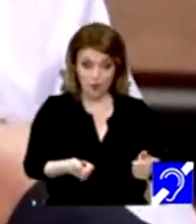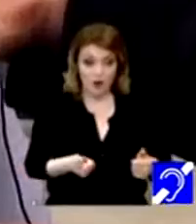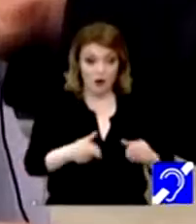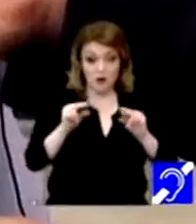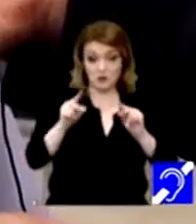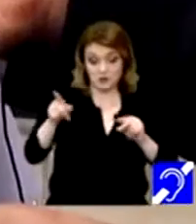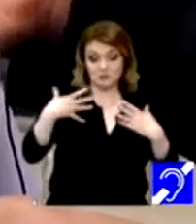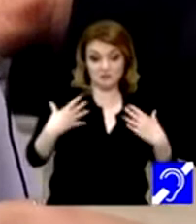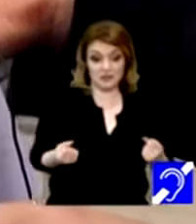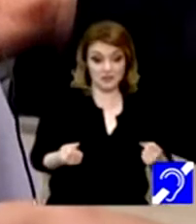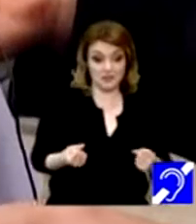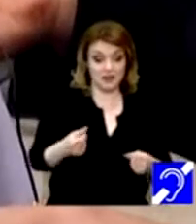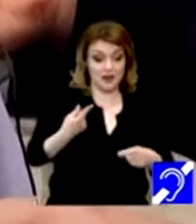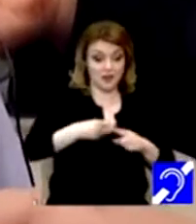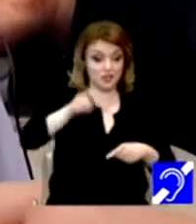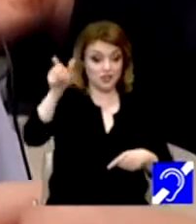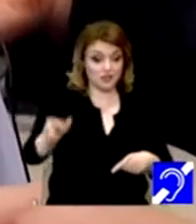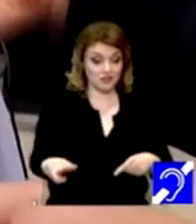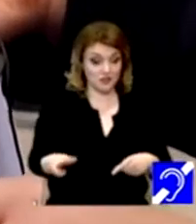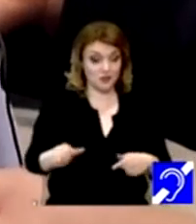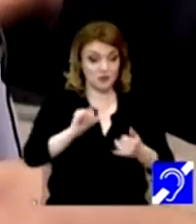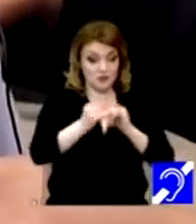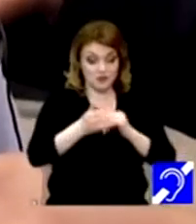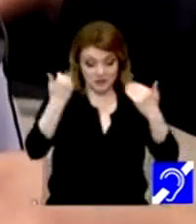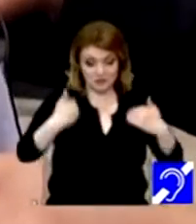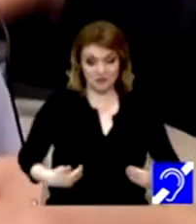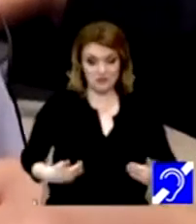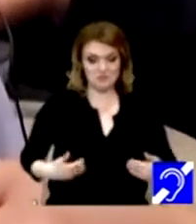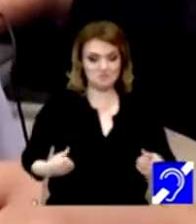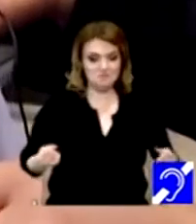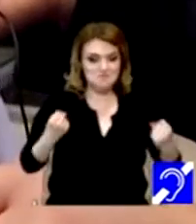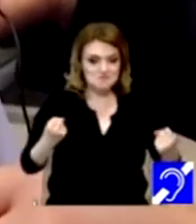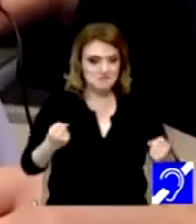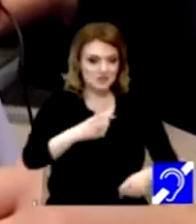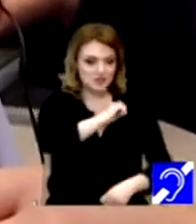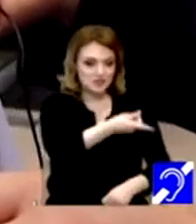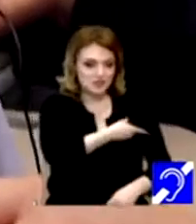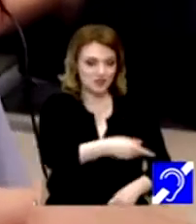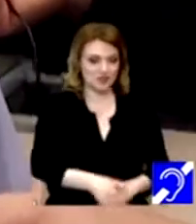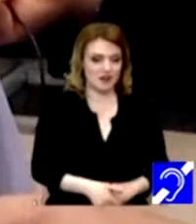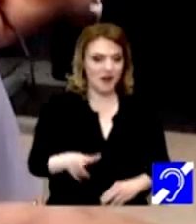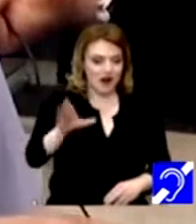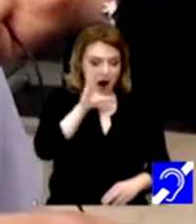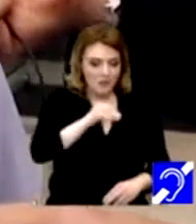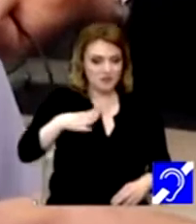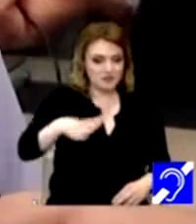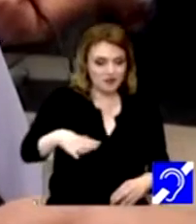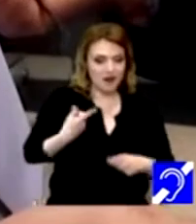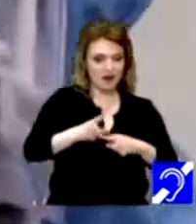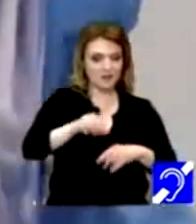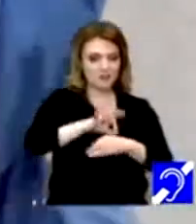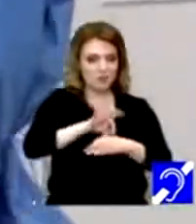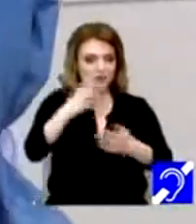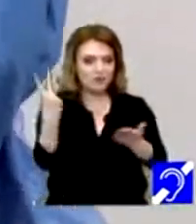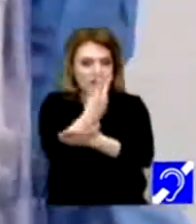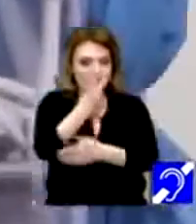médicos. Y pues ha sido una paciente longeva de muy buena capacidad física porque resistió ya por segunda vez el